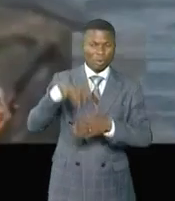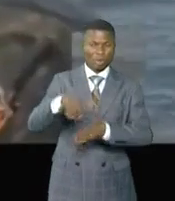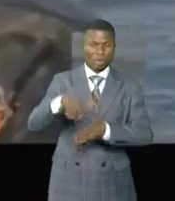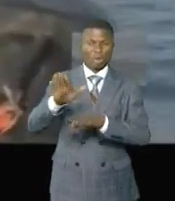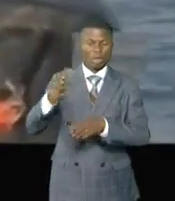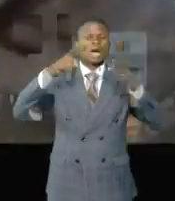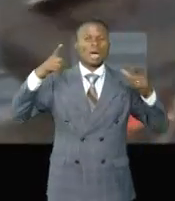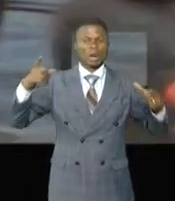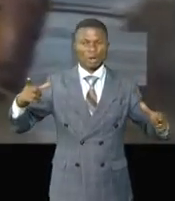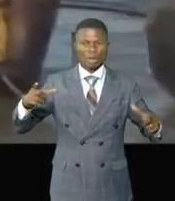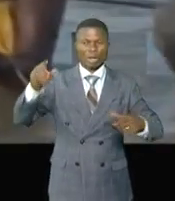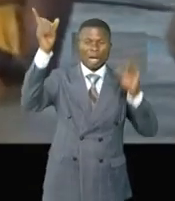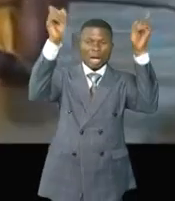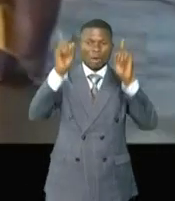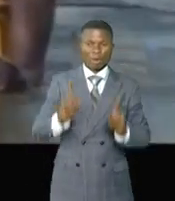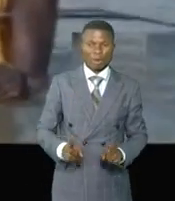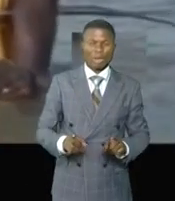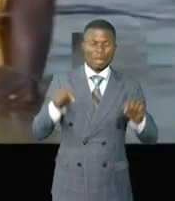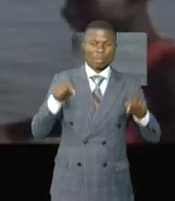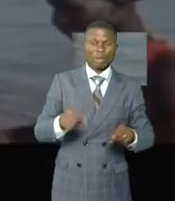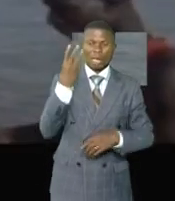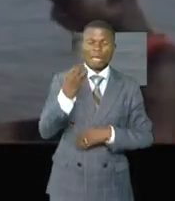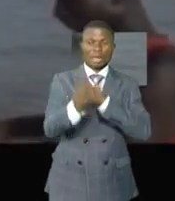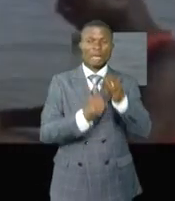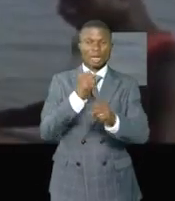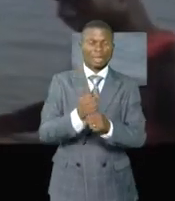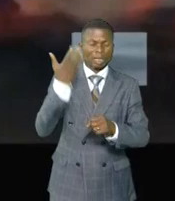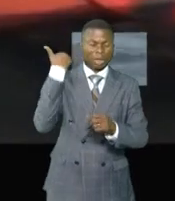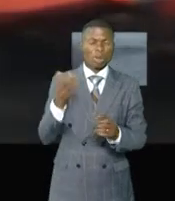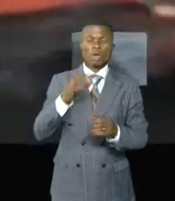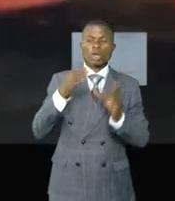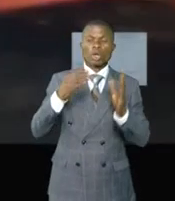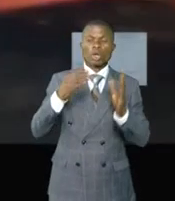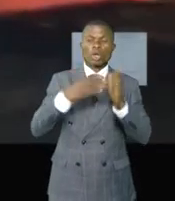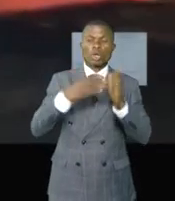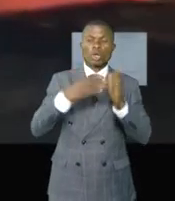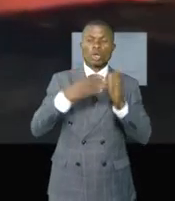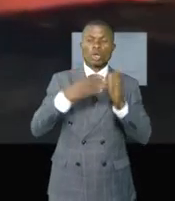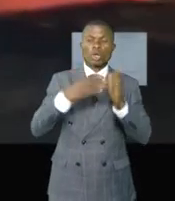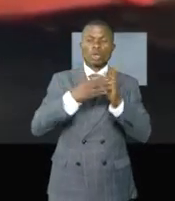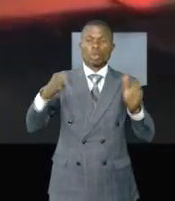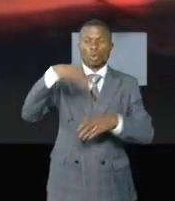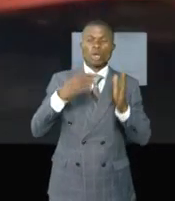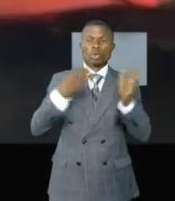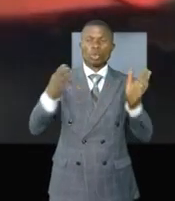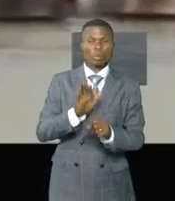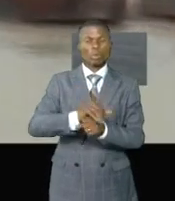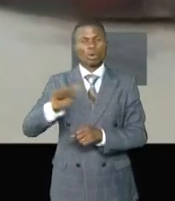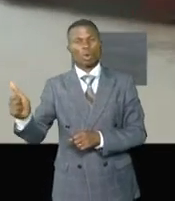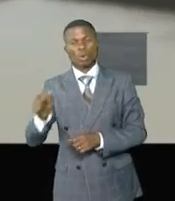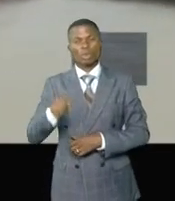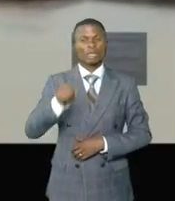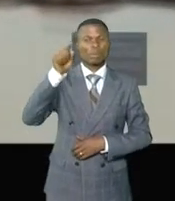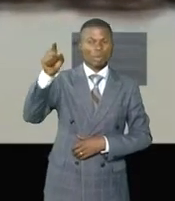intérieure du continent, mais en 40 ans, il a perdu 90% de son eau. Précisément des millions